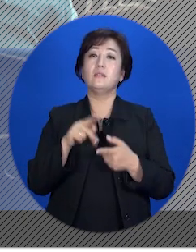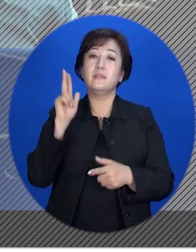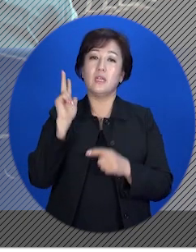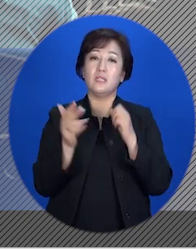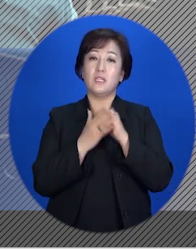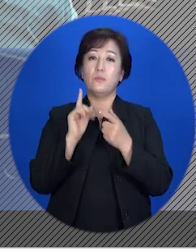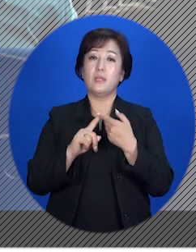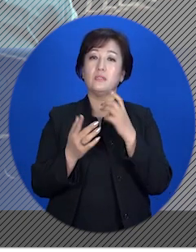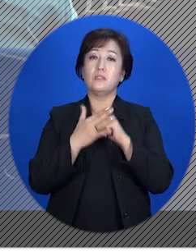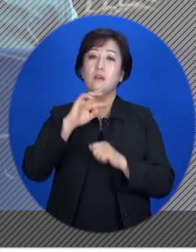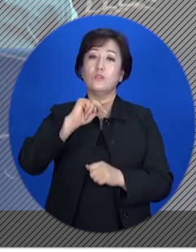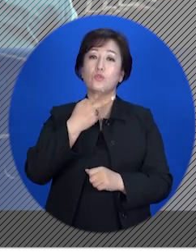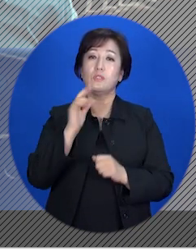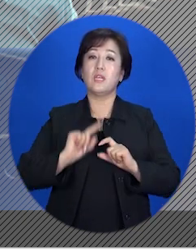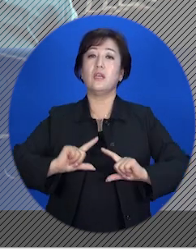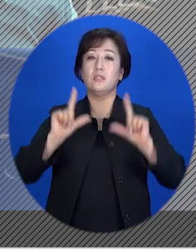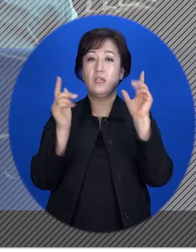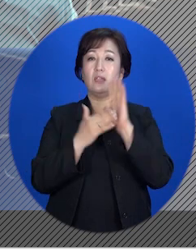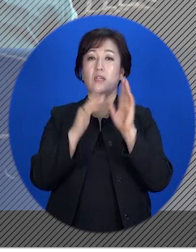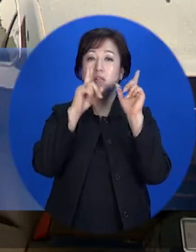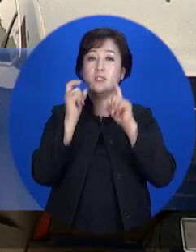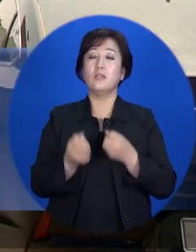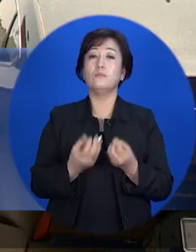날 기념식이 개최됐습니다.